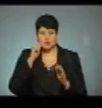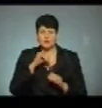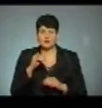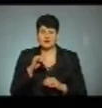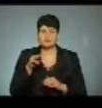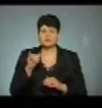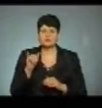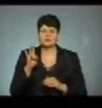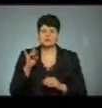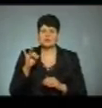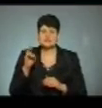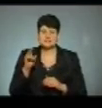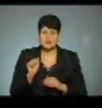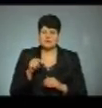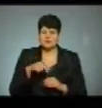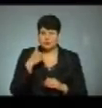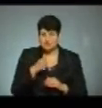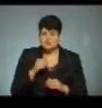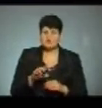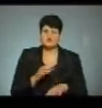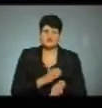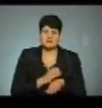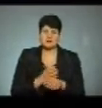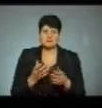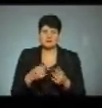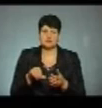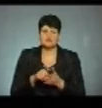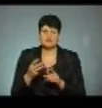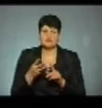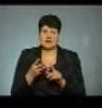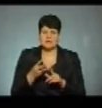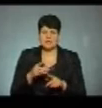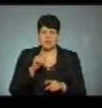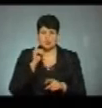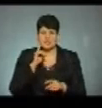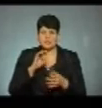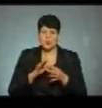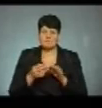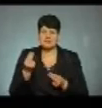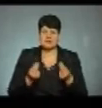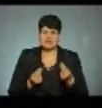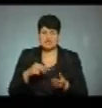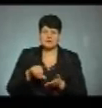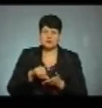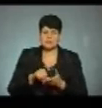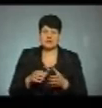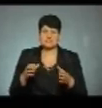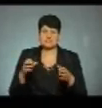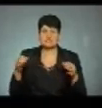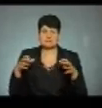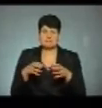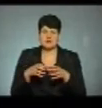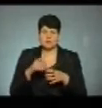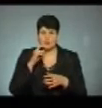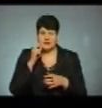Юліана Туницька, цього року у Швейцарії брала участь у 3-х юнацьких олімпійських іграх. Виступала за збірну України із